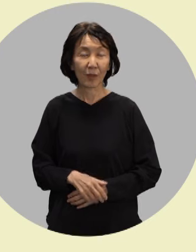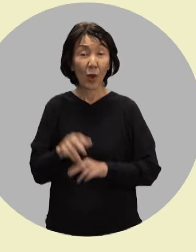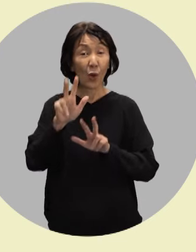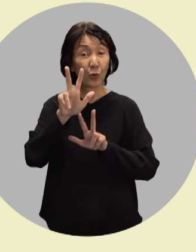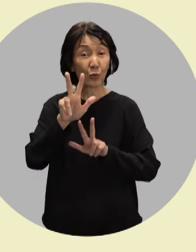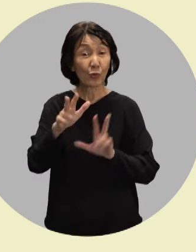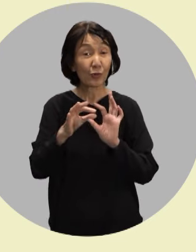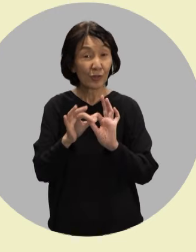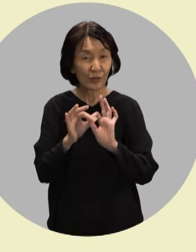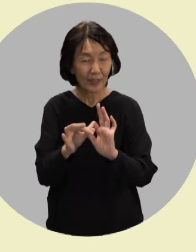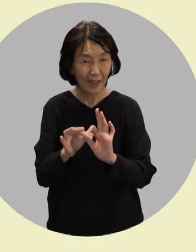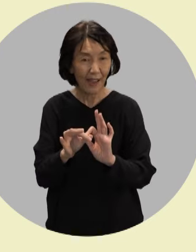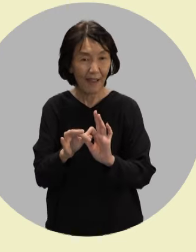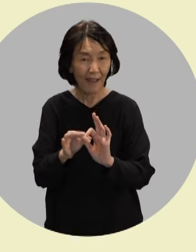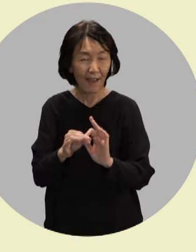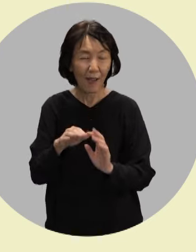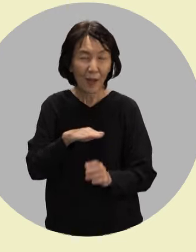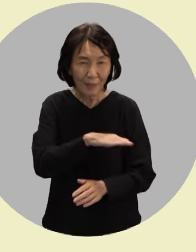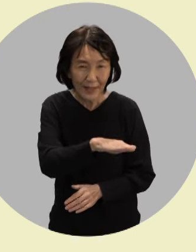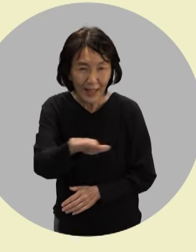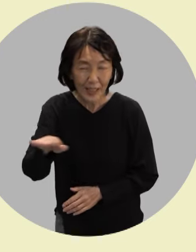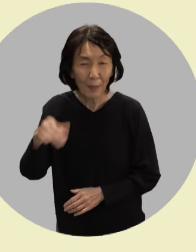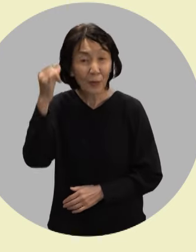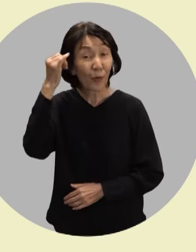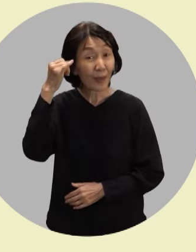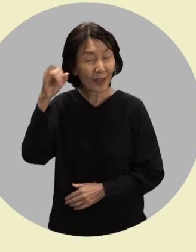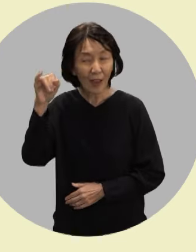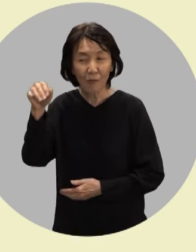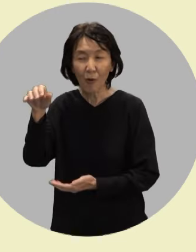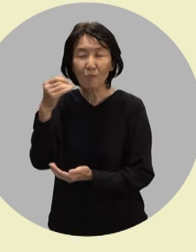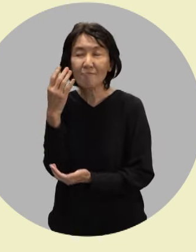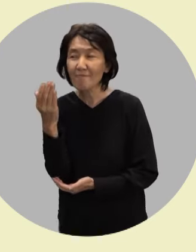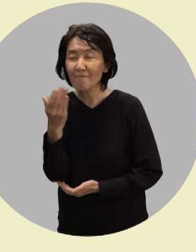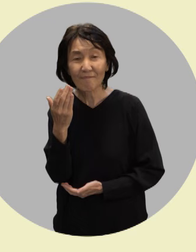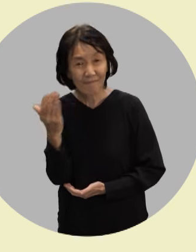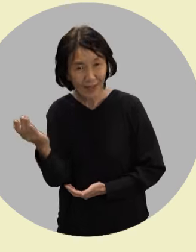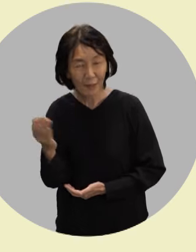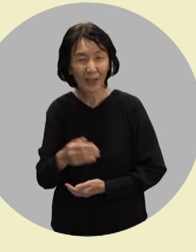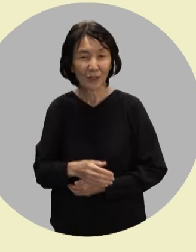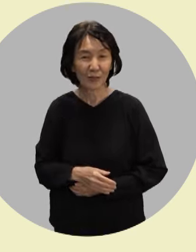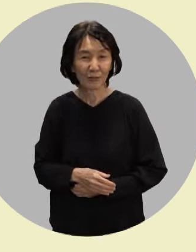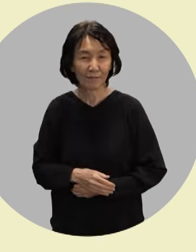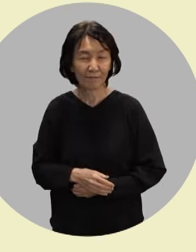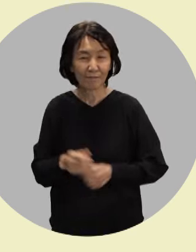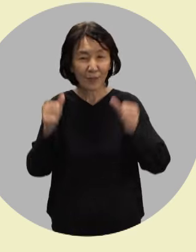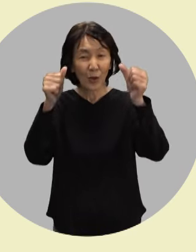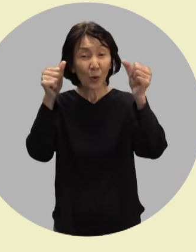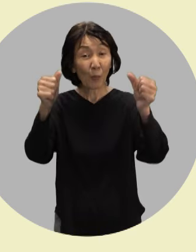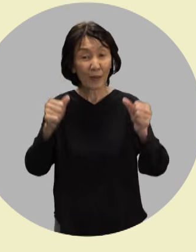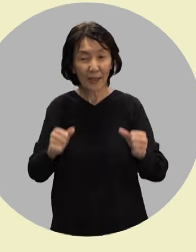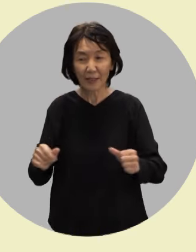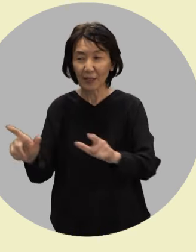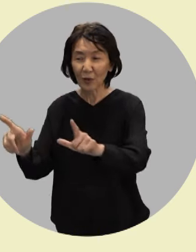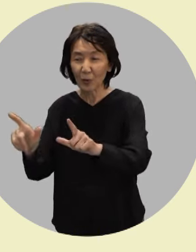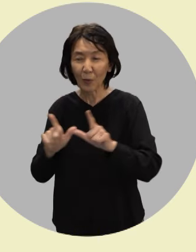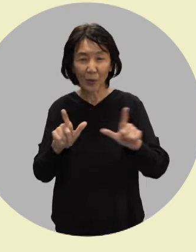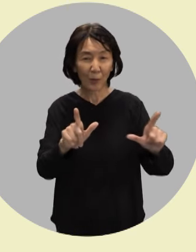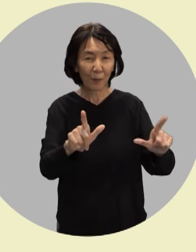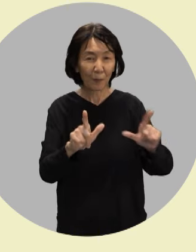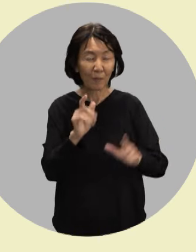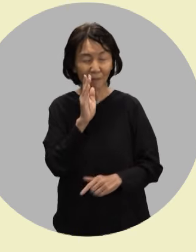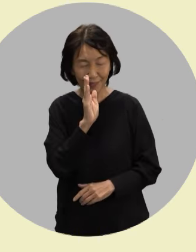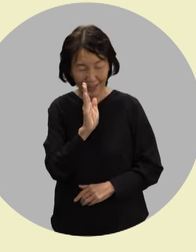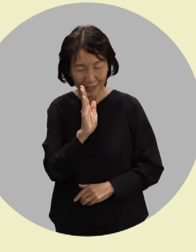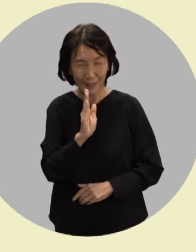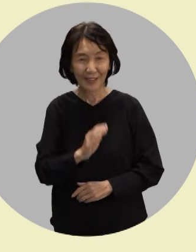新しい公園ルールの施行にあたり、皆様のご意見をお聞きしています。ぜひ杉並区ホームページからご